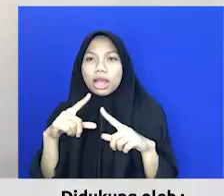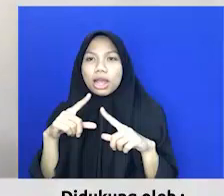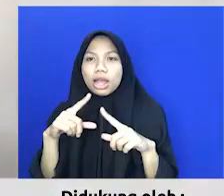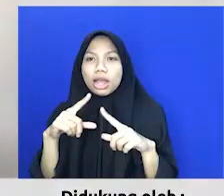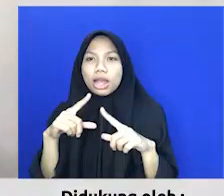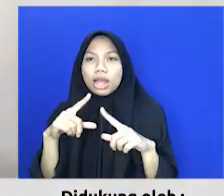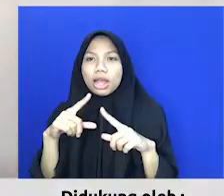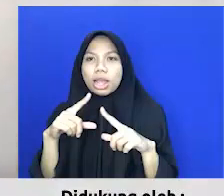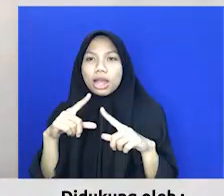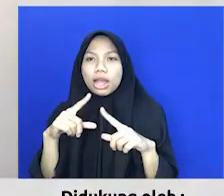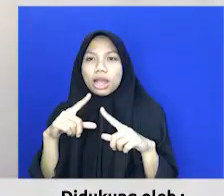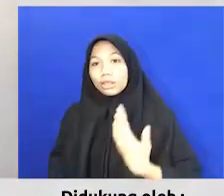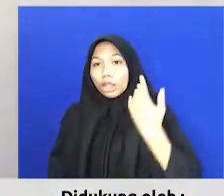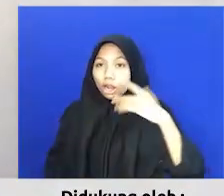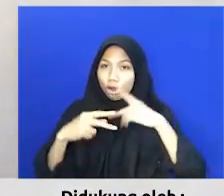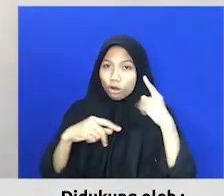pahami selama